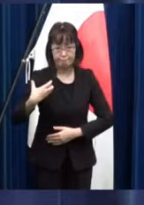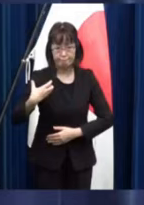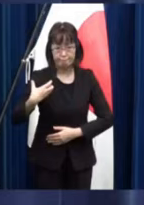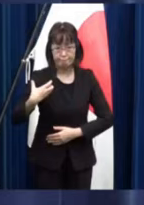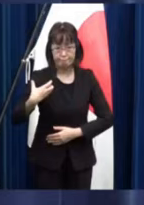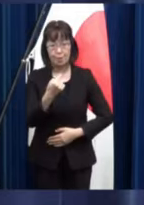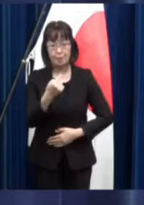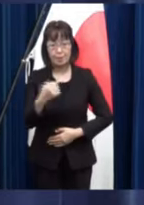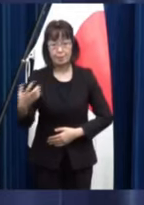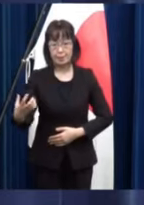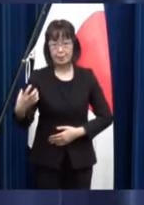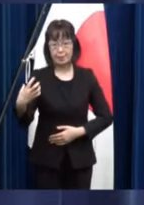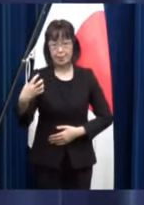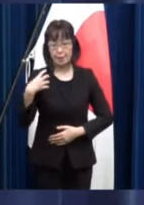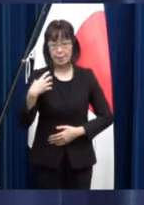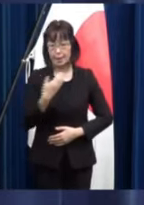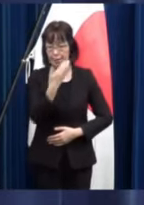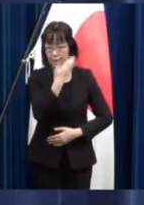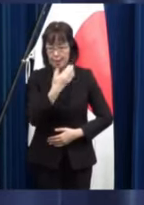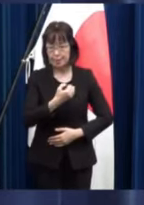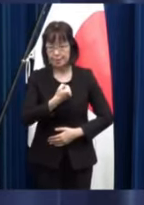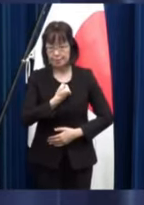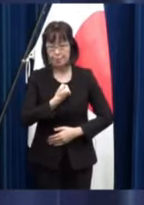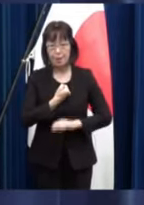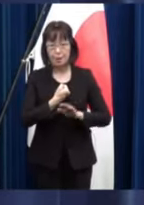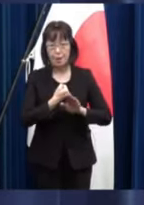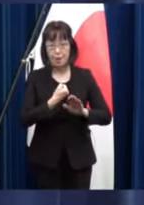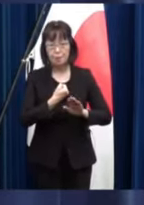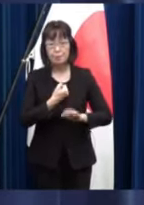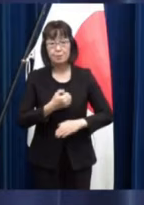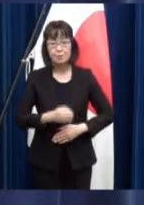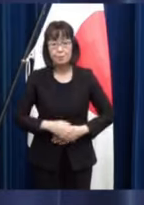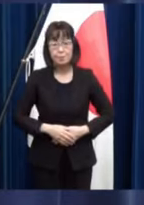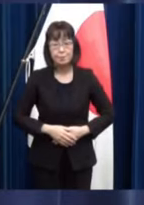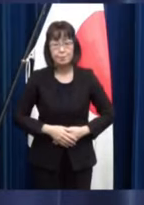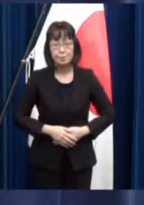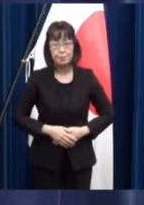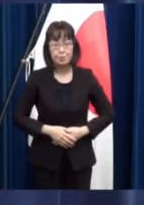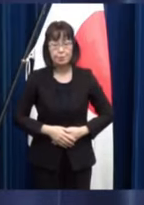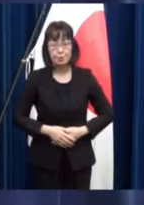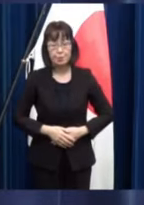私に課された使命である、このように認識をしております。